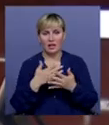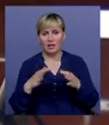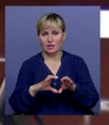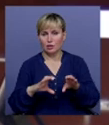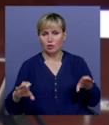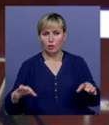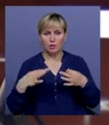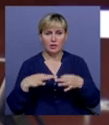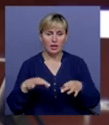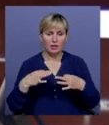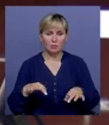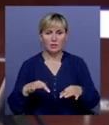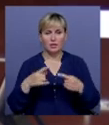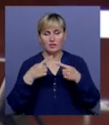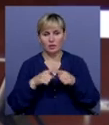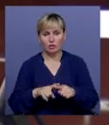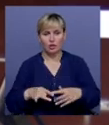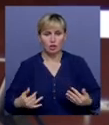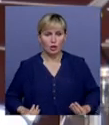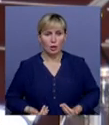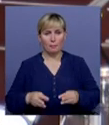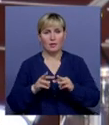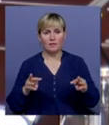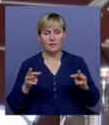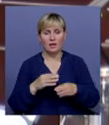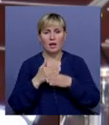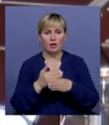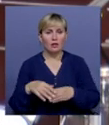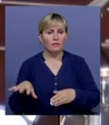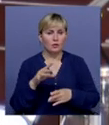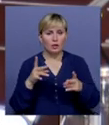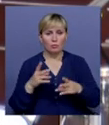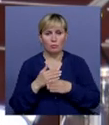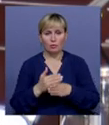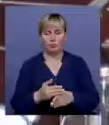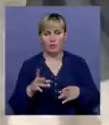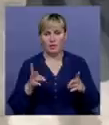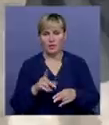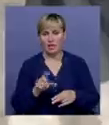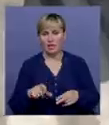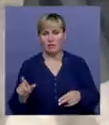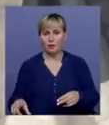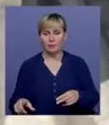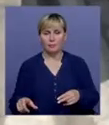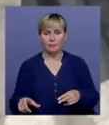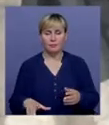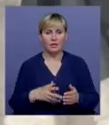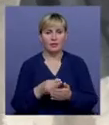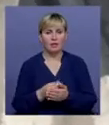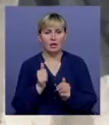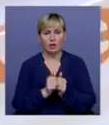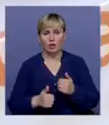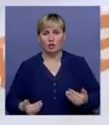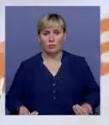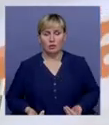транспортной социально инфраструктуры и жилья правительство окажет всю необходимую помощь пострадавшим компенсацию выпадет каждому